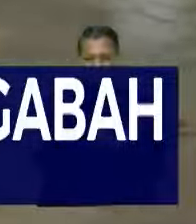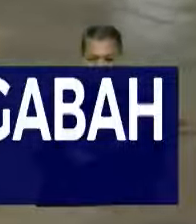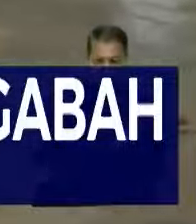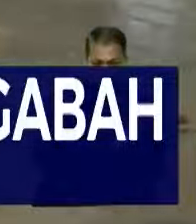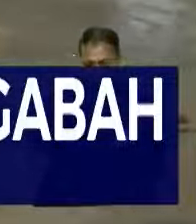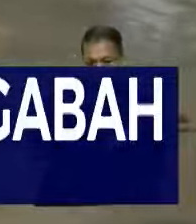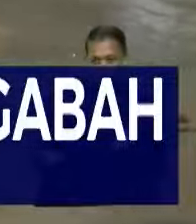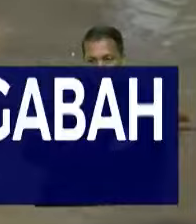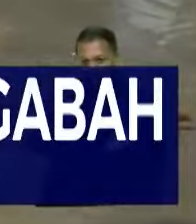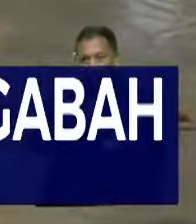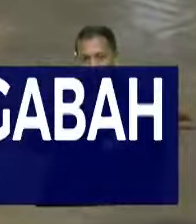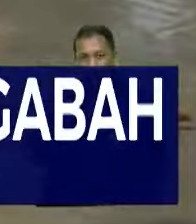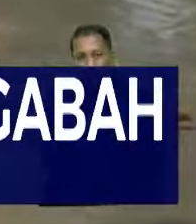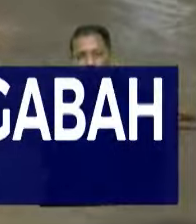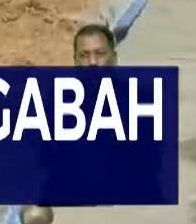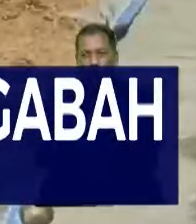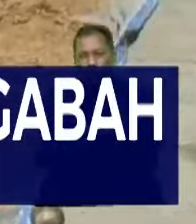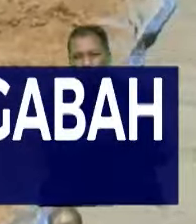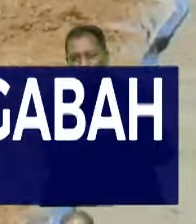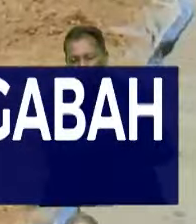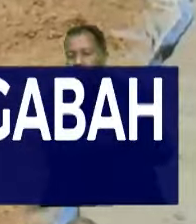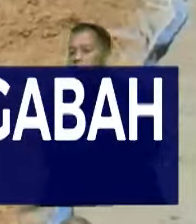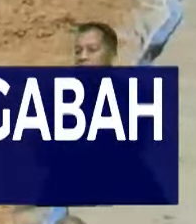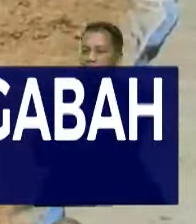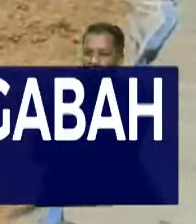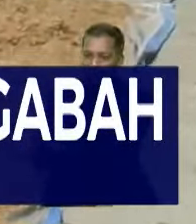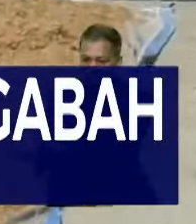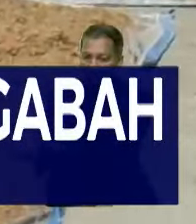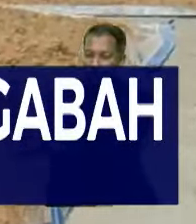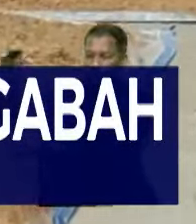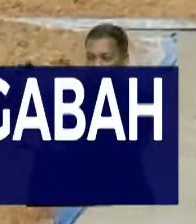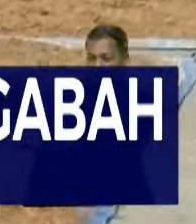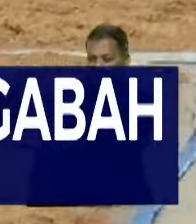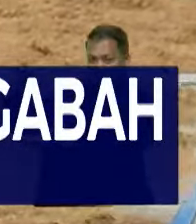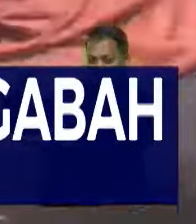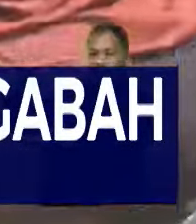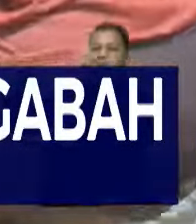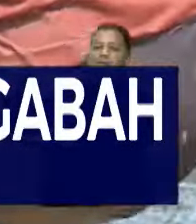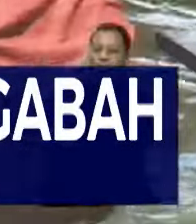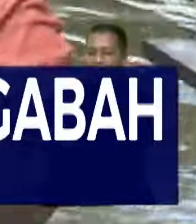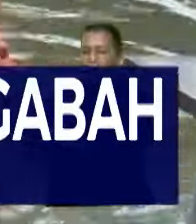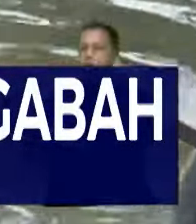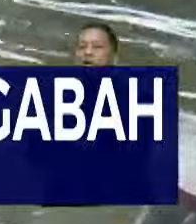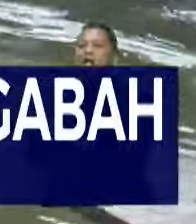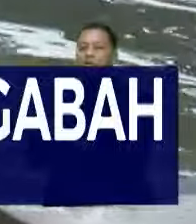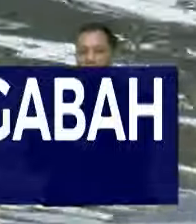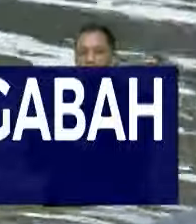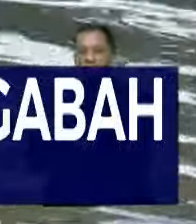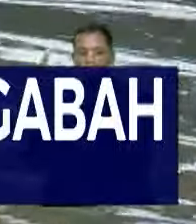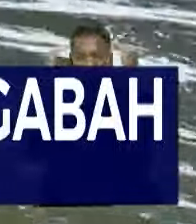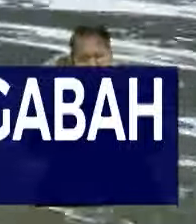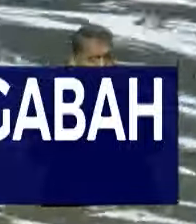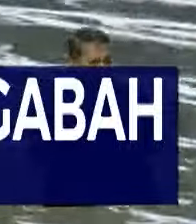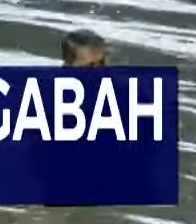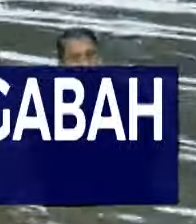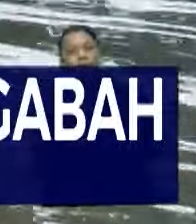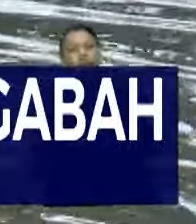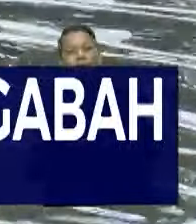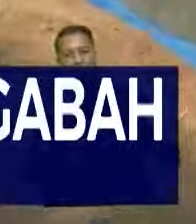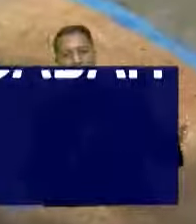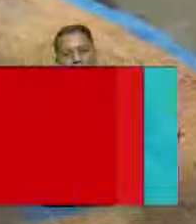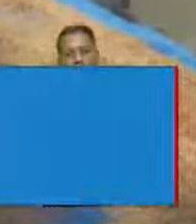agar dapat diproses menjadi beras atau keperluan lain tak hanya Sujak subadi petani lain juga Mulai menjemur gabah di Jalan Pantura yang masih